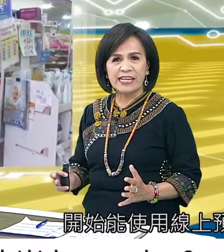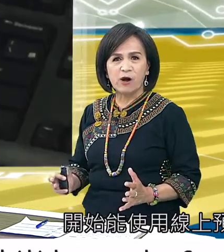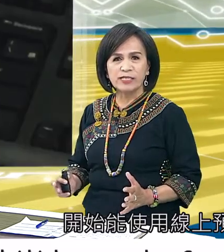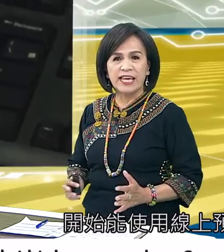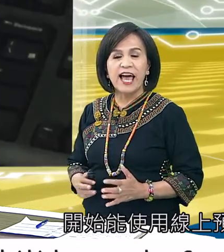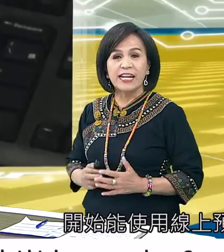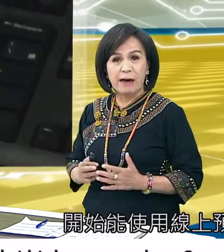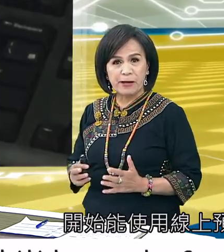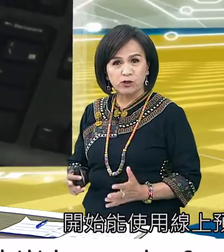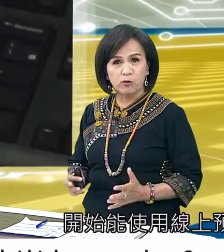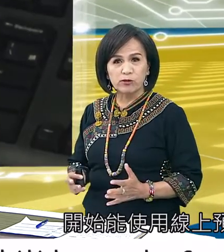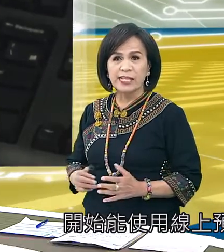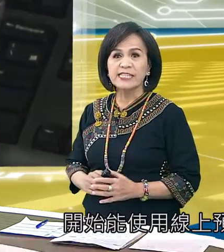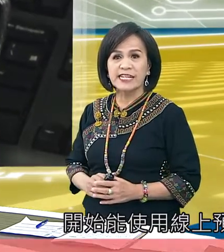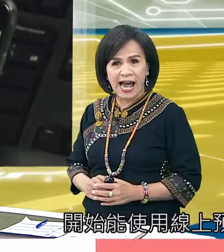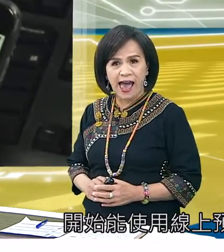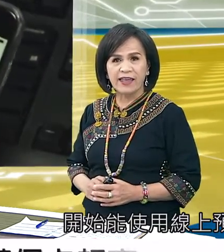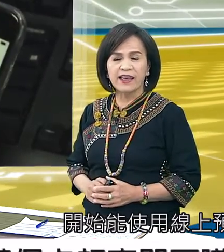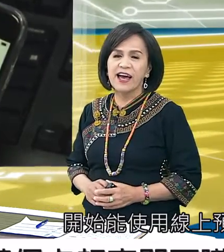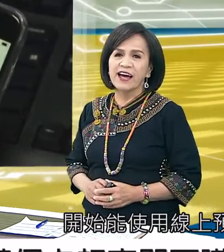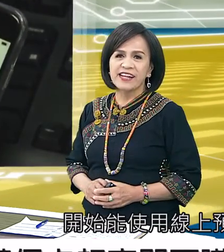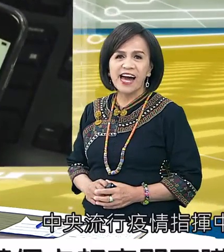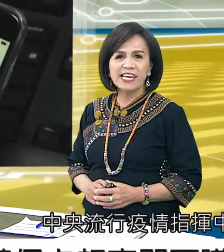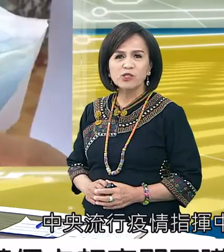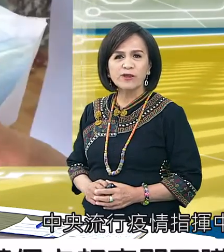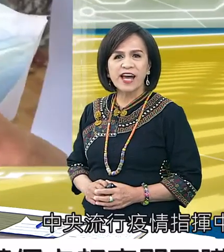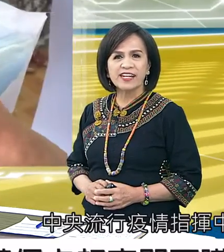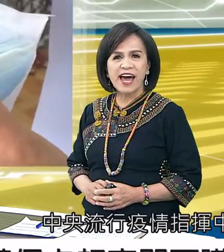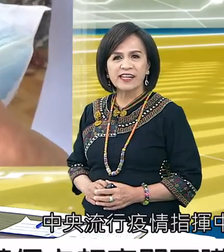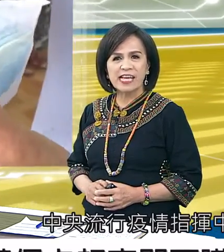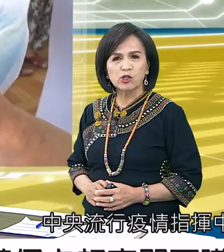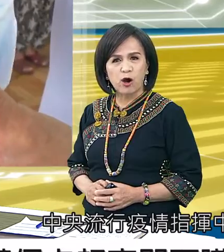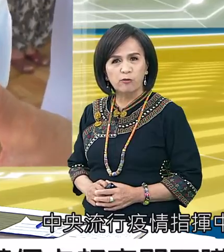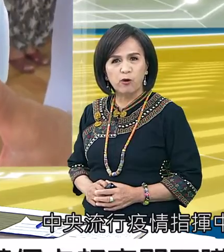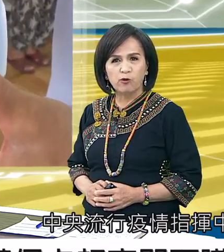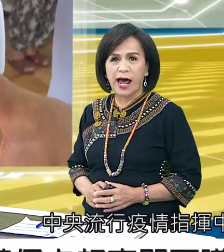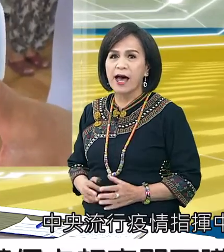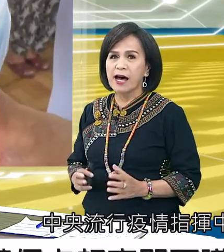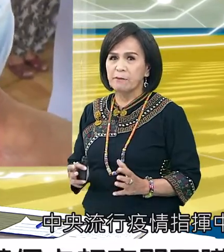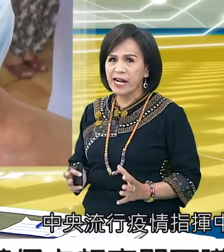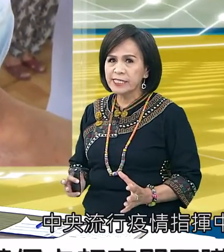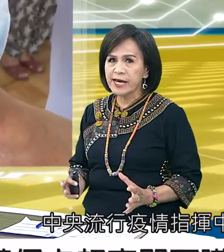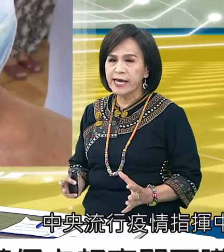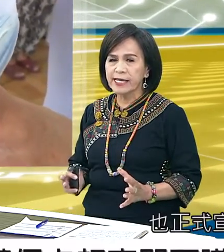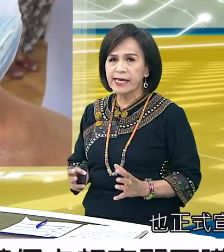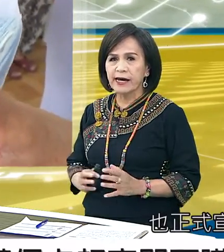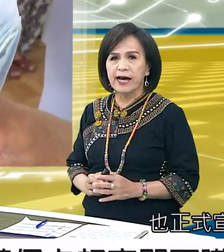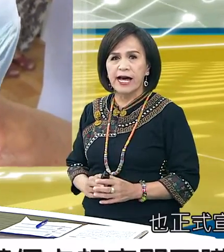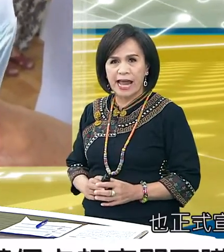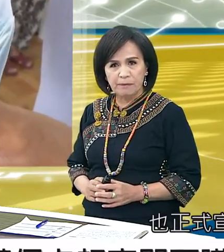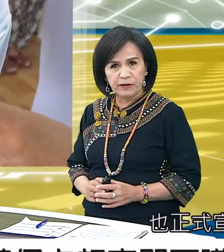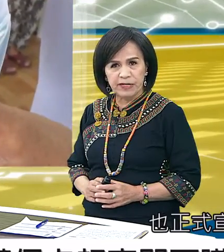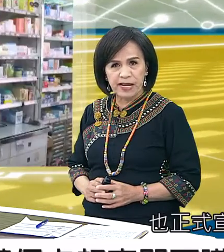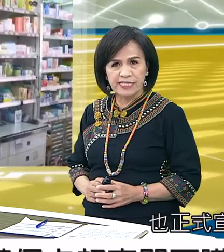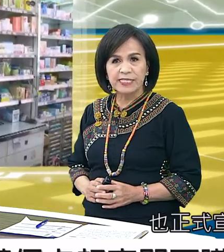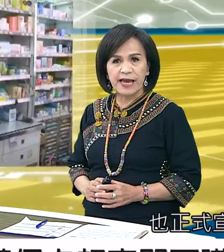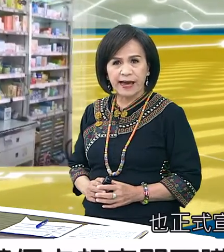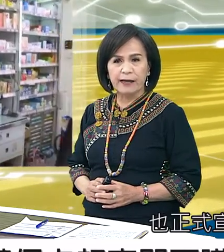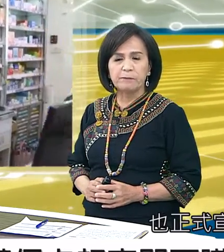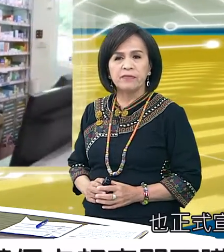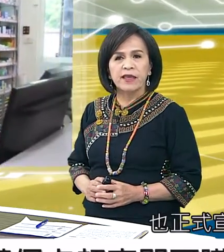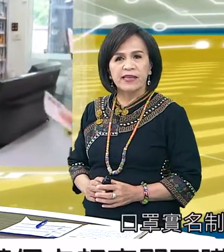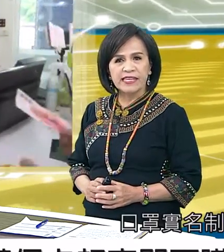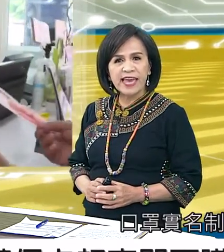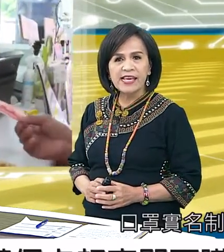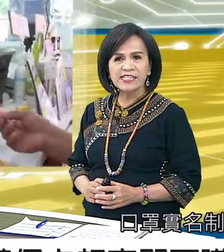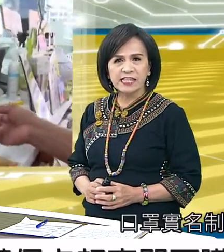tay kay kitinaw si lapat sumuta si lang ah lahar kay suwa tangadahan kay kiswarbo kura marasya kay kaya lapela la siya